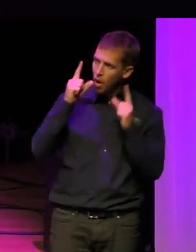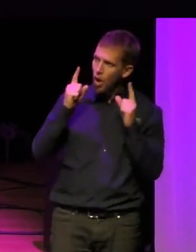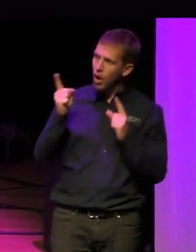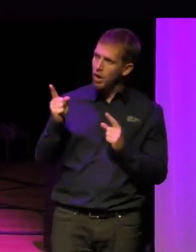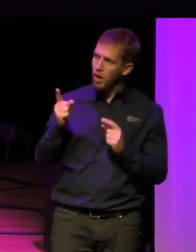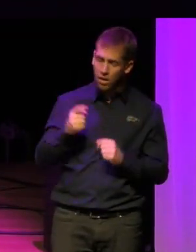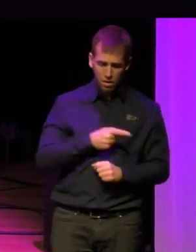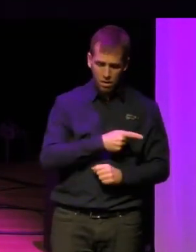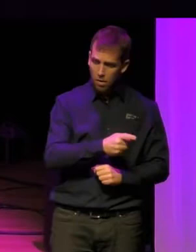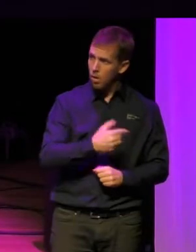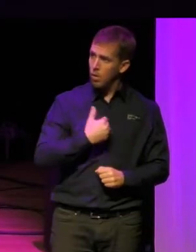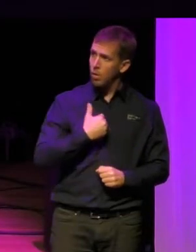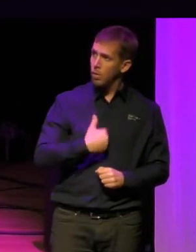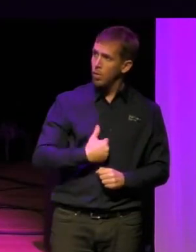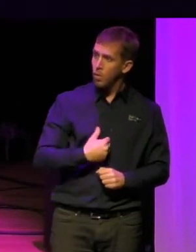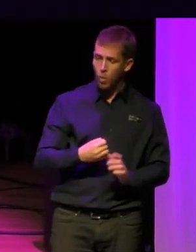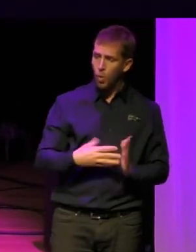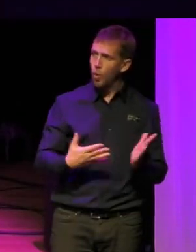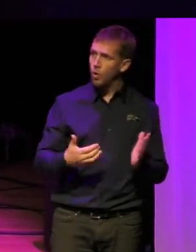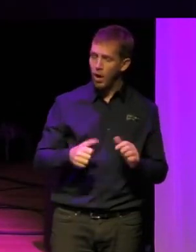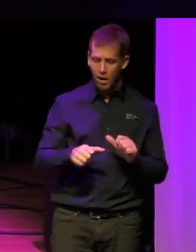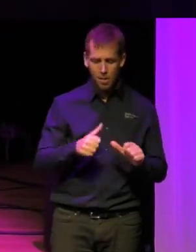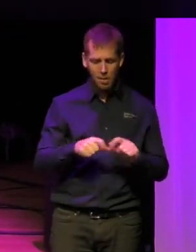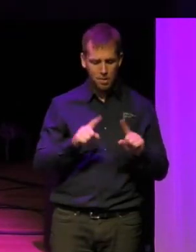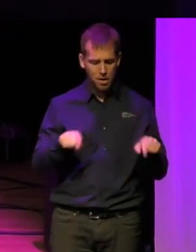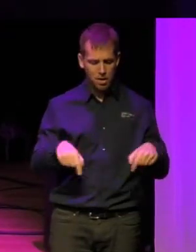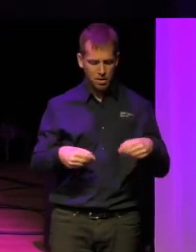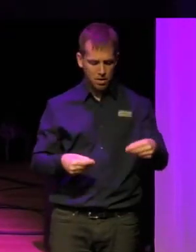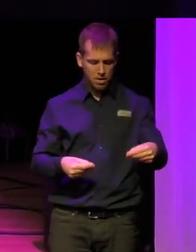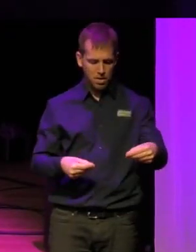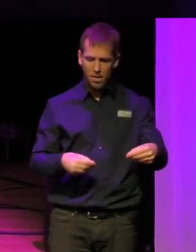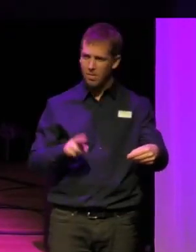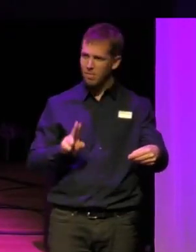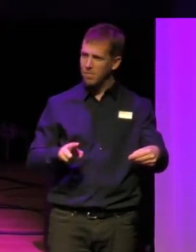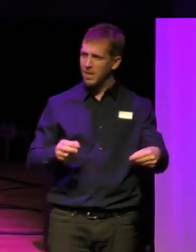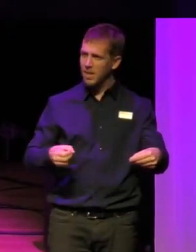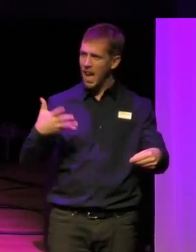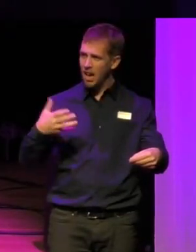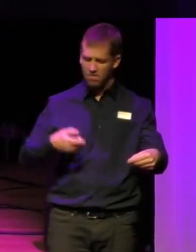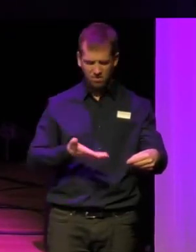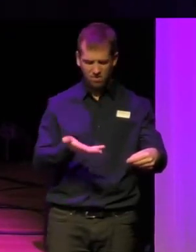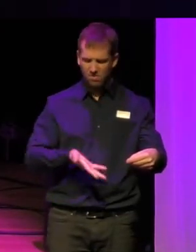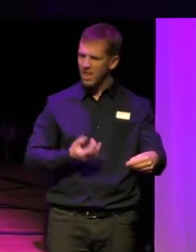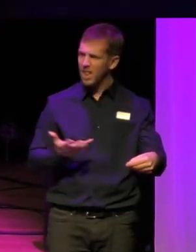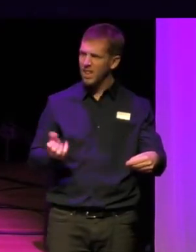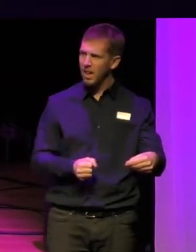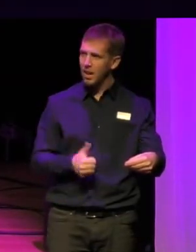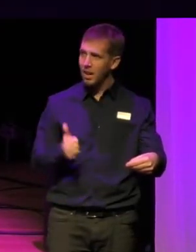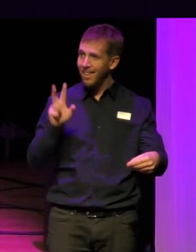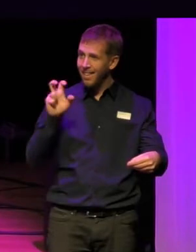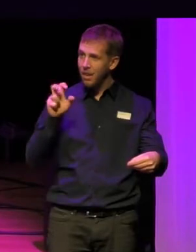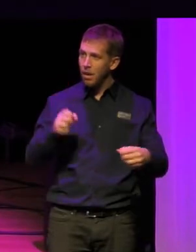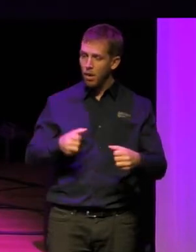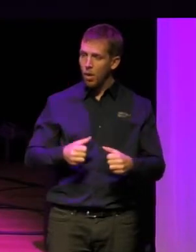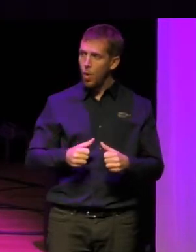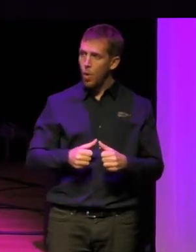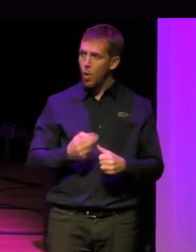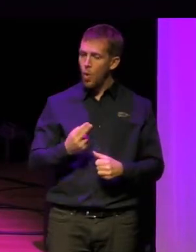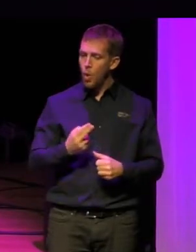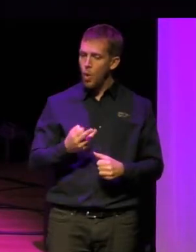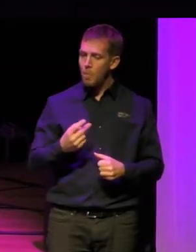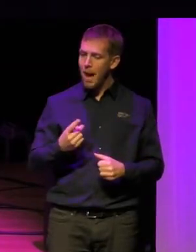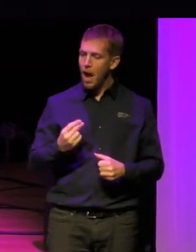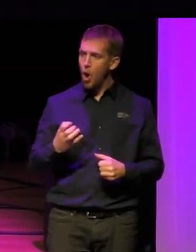på grund av ett värdelöst papper som kallas hoppelstillstånd? Vilka är ansvariga för